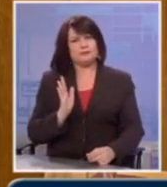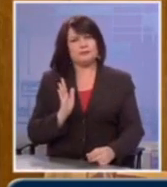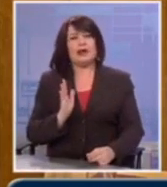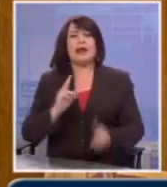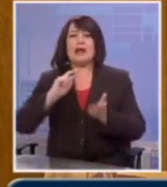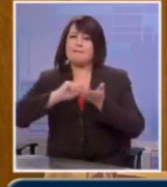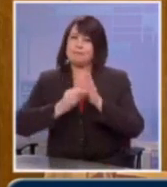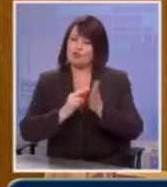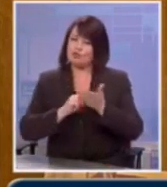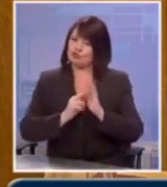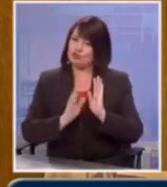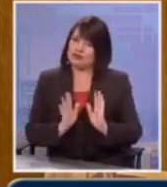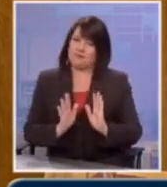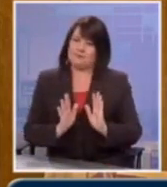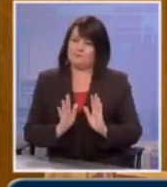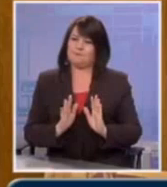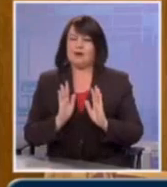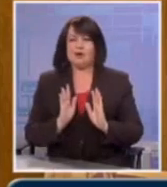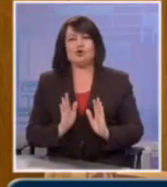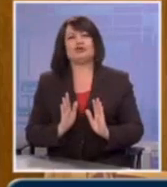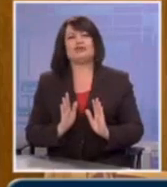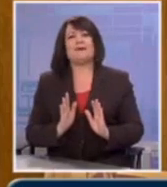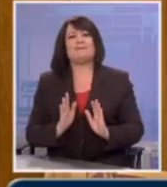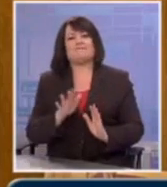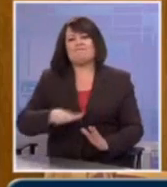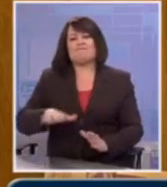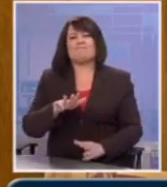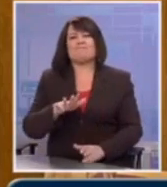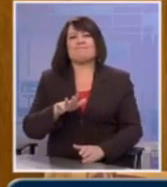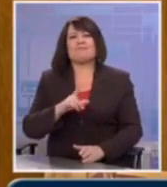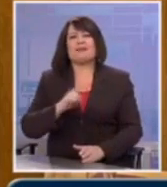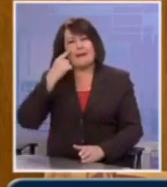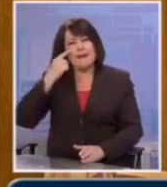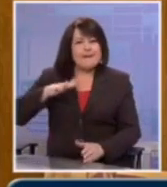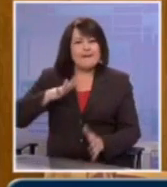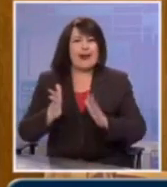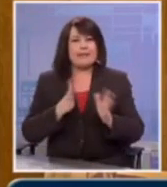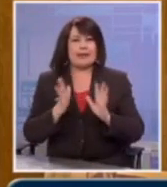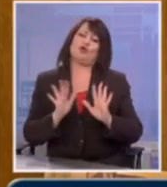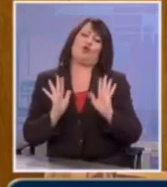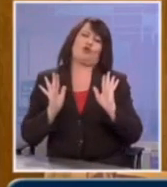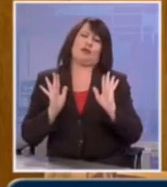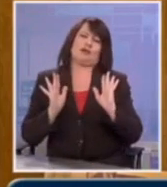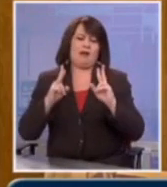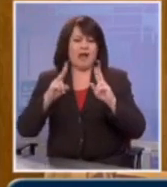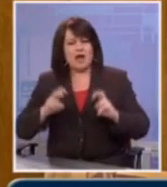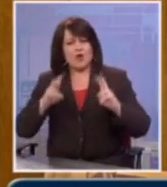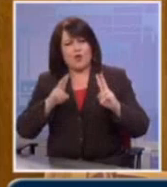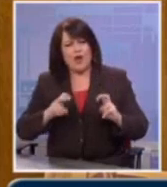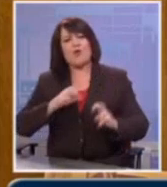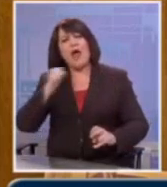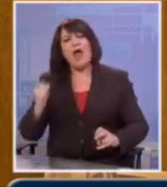προσέ έχοντας έτσι ώστε να μην καλλιεργούνται υποψίες για οτιδήποτε να είναι με